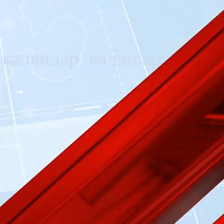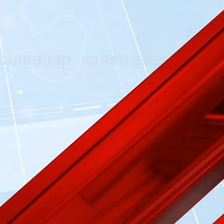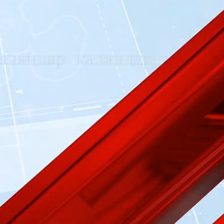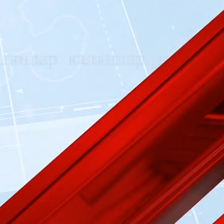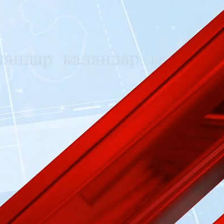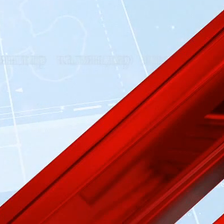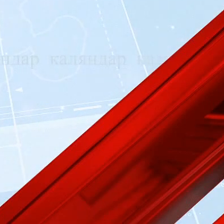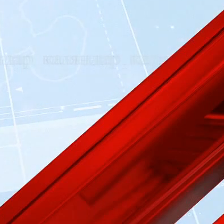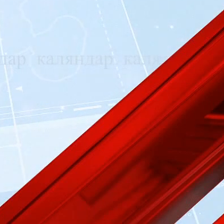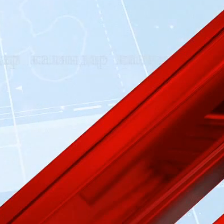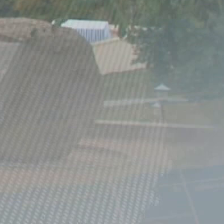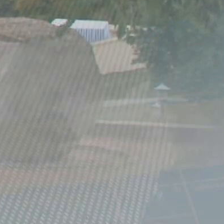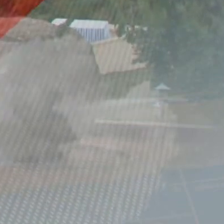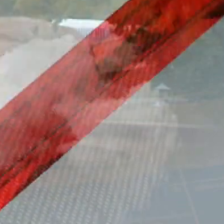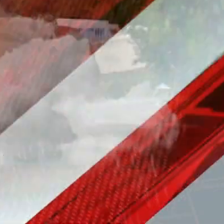Редактор